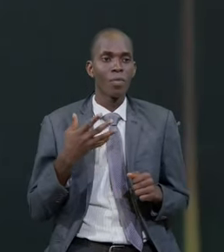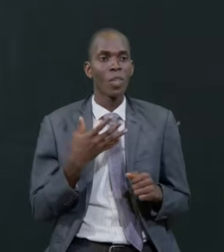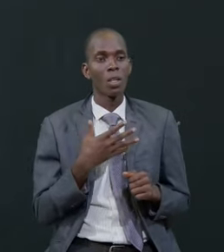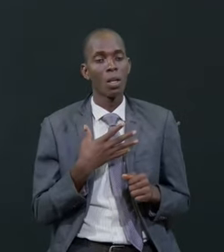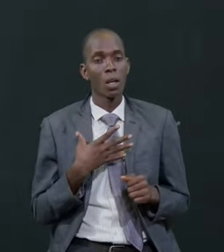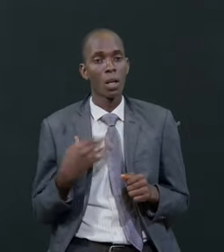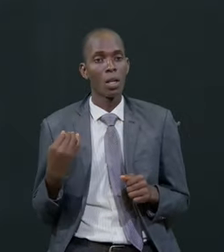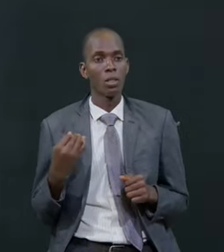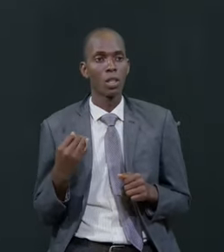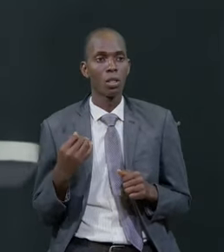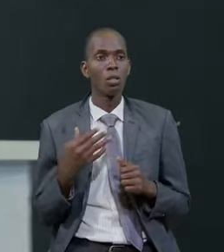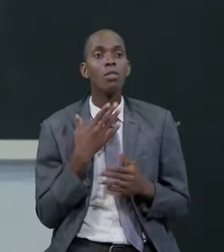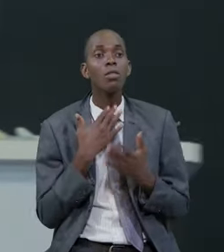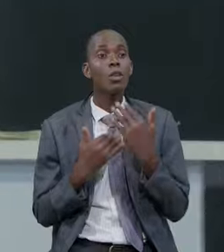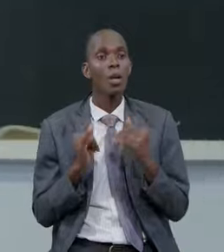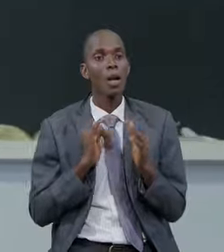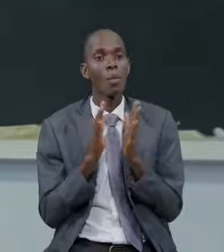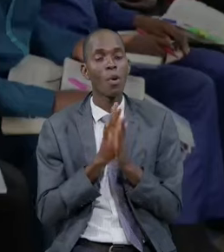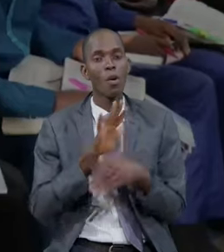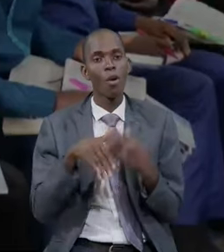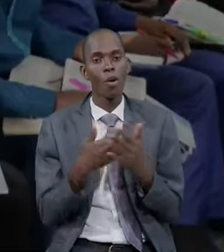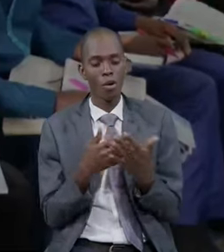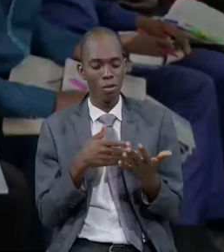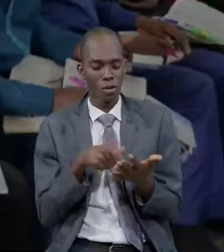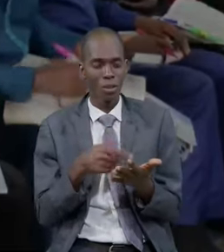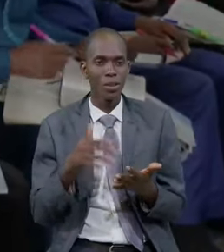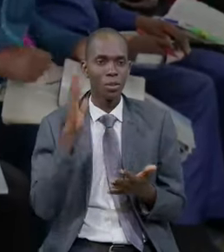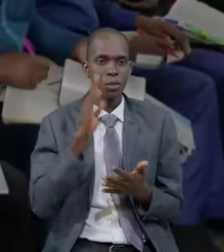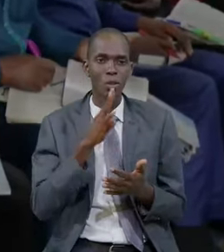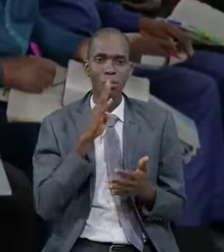Je prie que toutes ces choses soient crucifiées de nos vies.